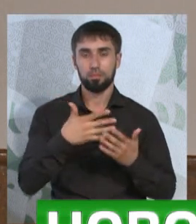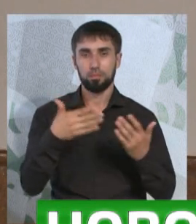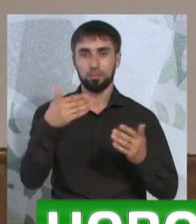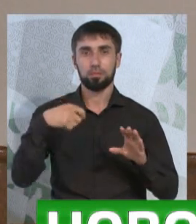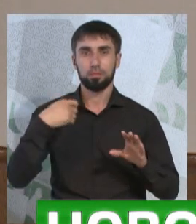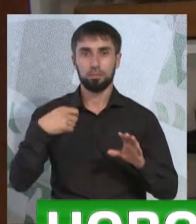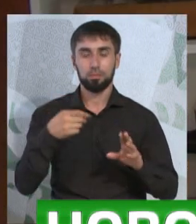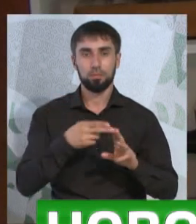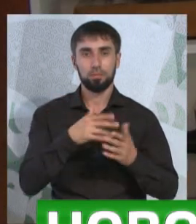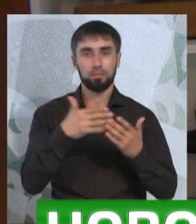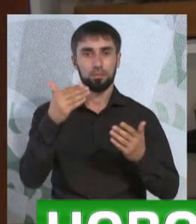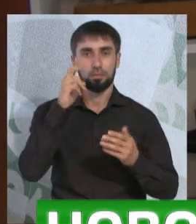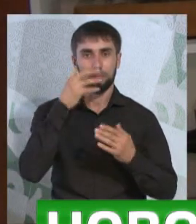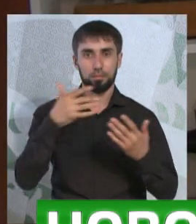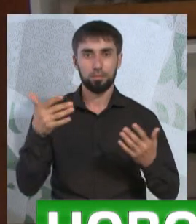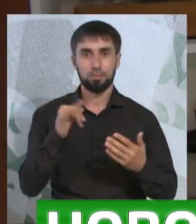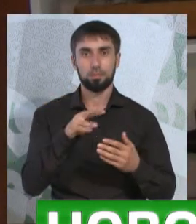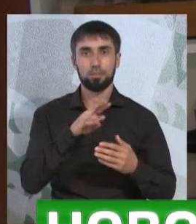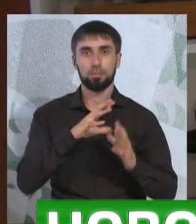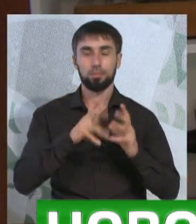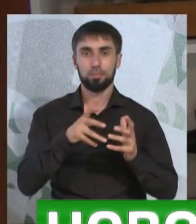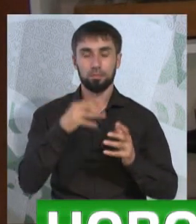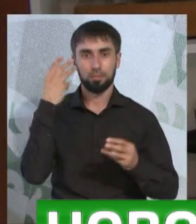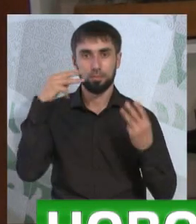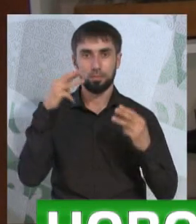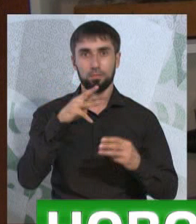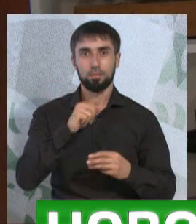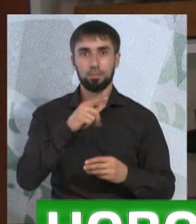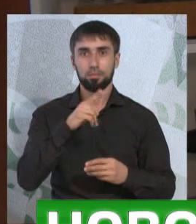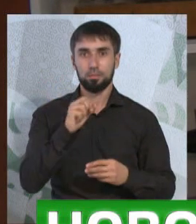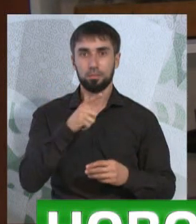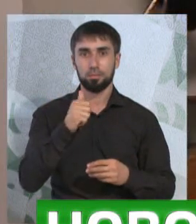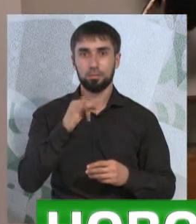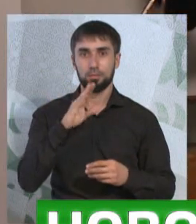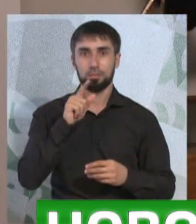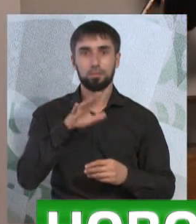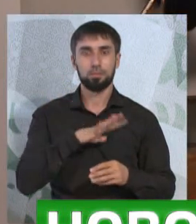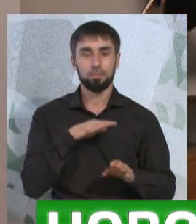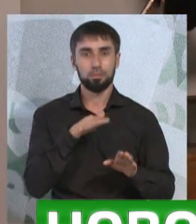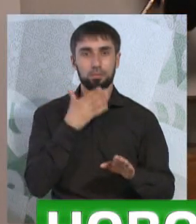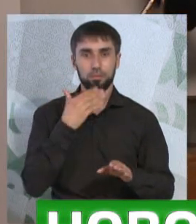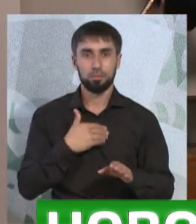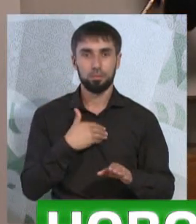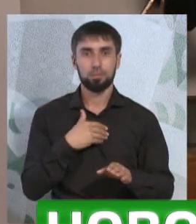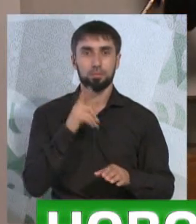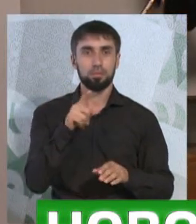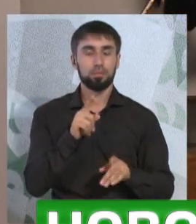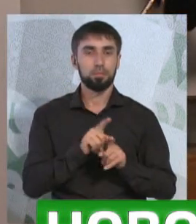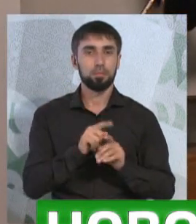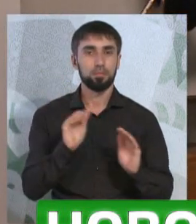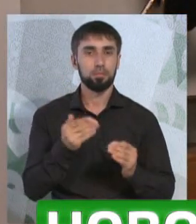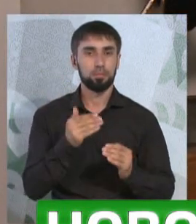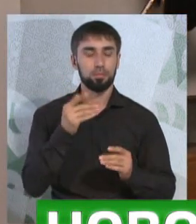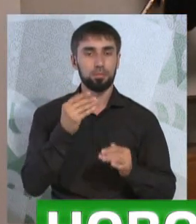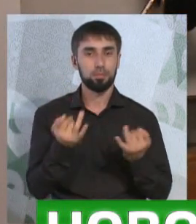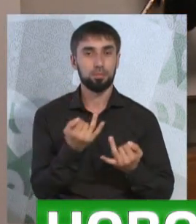эпох. Настоящее путешествие в мир моды и дизайна. Макугади его с детства тянуло к тканям и шитью. Но маленькое увлечение переросло в